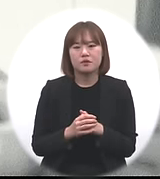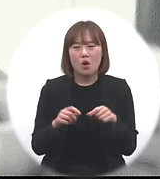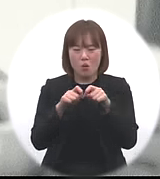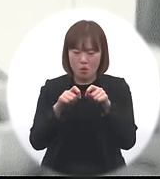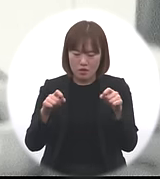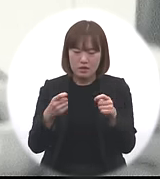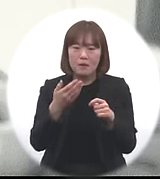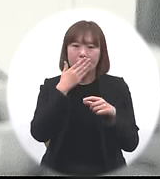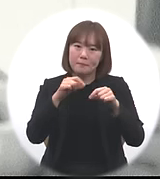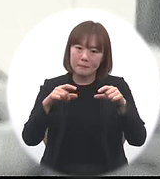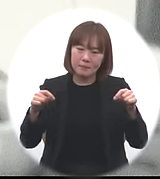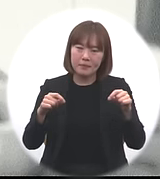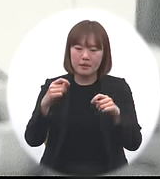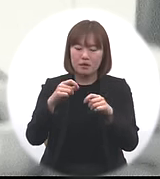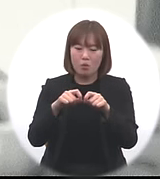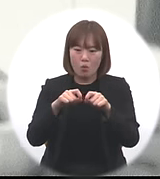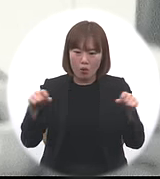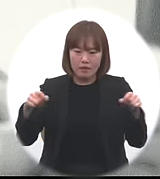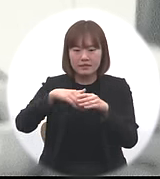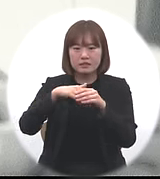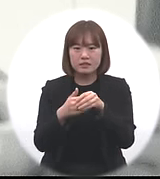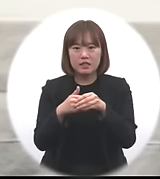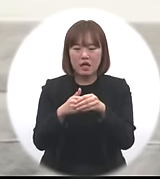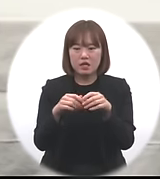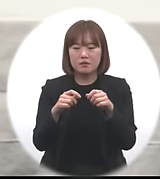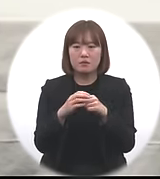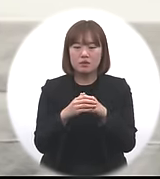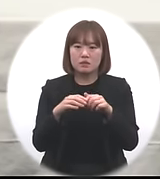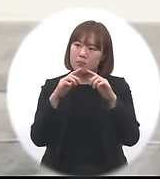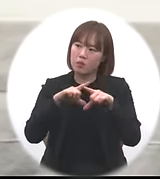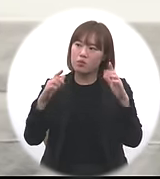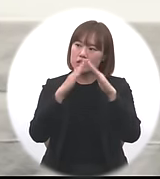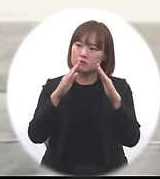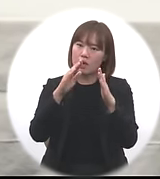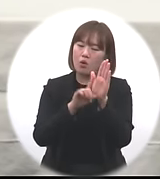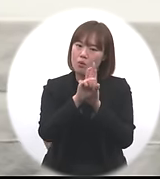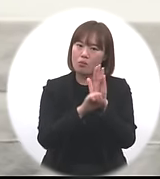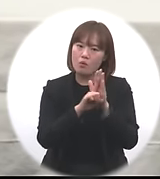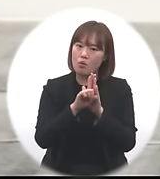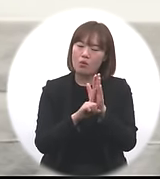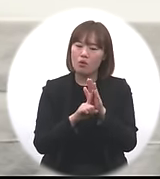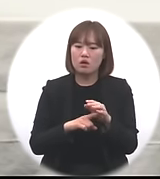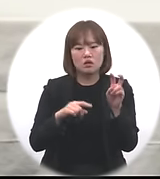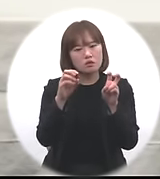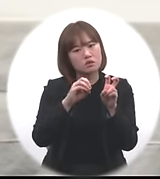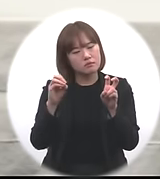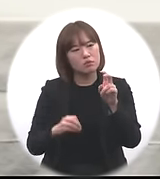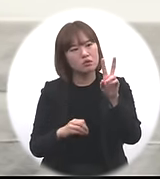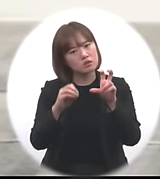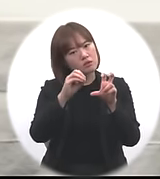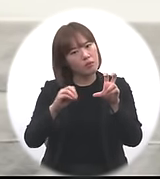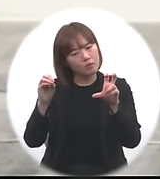것들이에요. 음식물 찌꺼기가 오랫동안 싱크대에 올라 있으면 썩지요. 근데 온도가 얼마나 되죠? 집안 온도? 뭐 아주 더울 때 빼고는